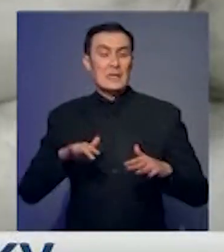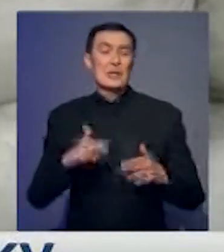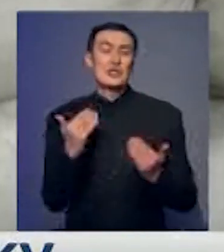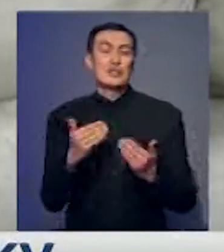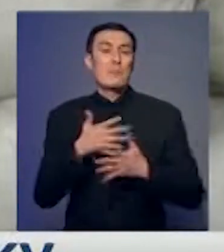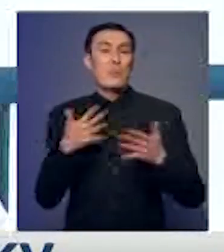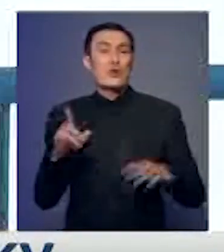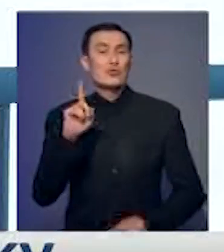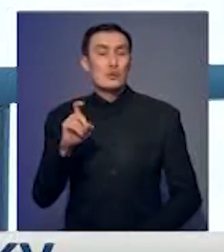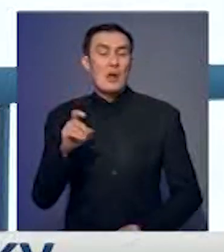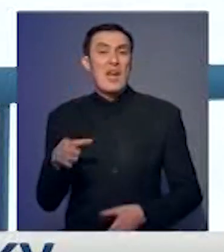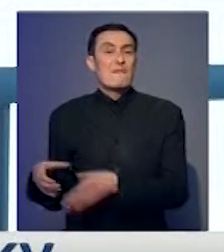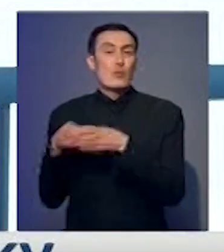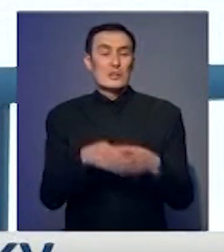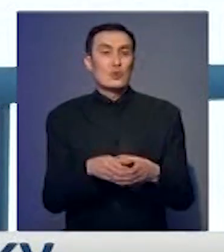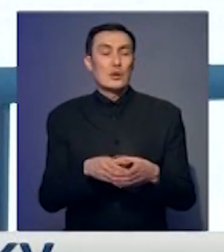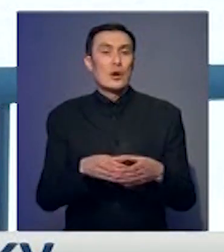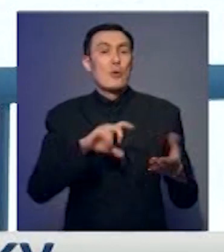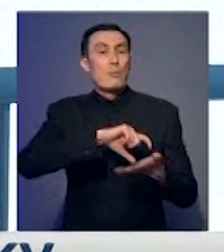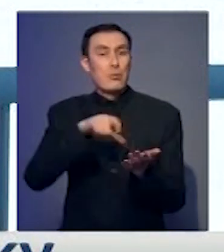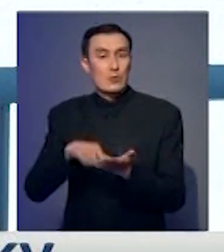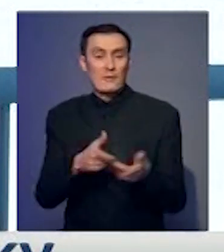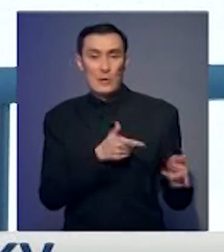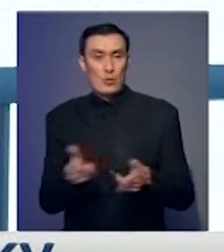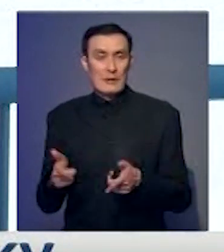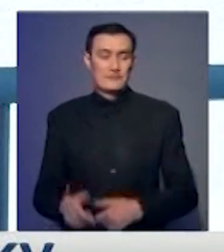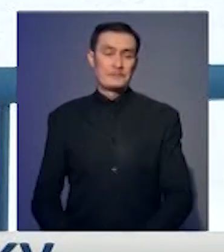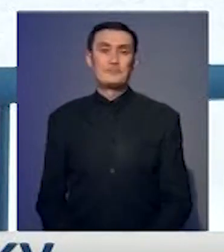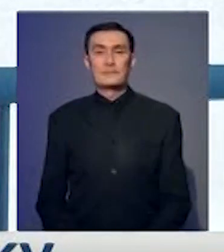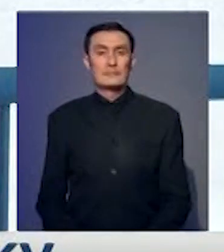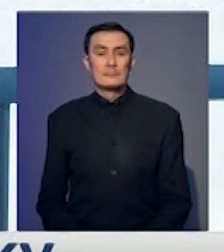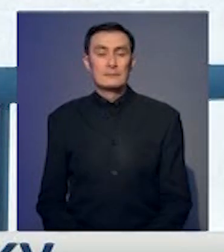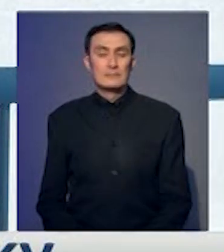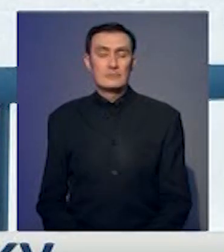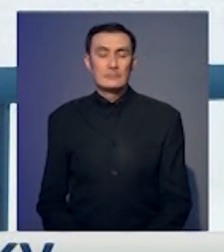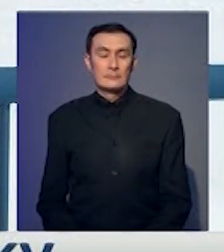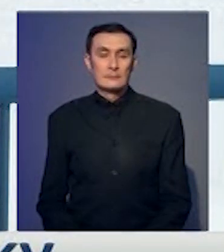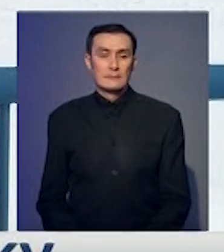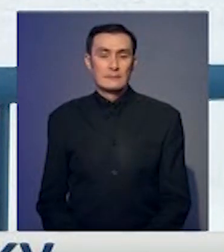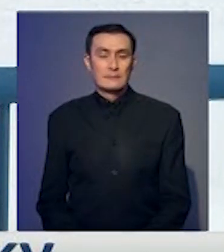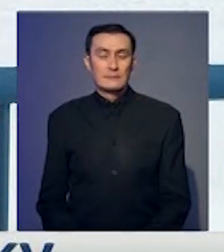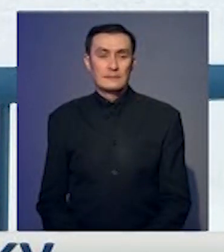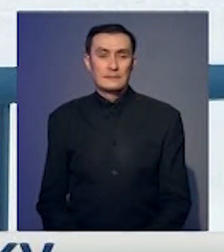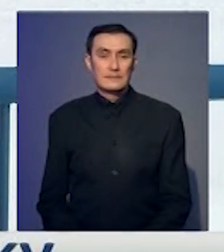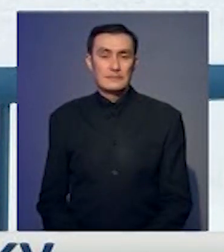сформировано более сотни эвакуационных пунктов. Наталья Строкова, Эрмек Мухамедьяров, Костанайская область, Хабар-24.